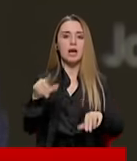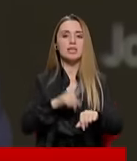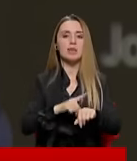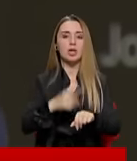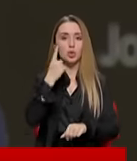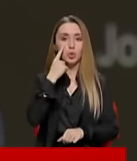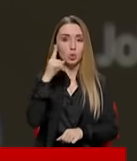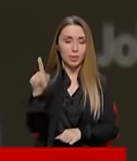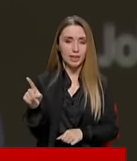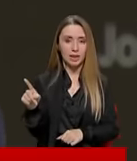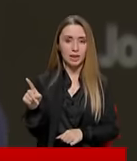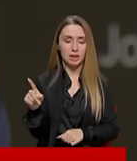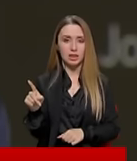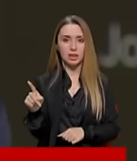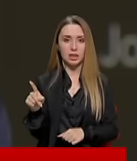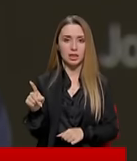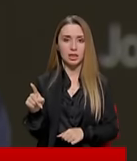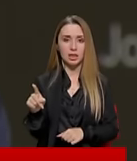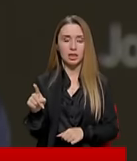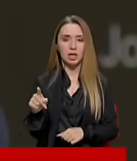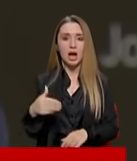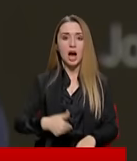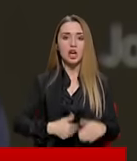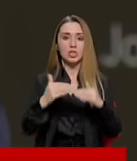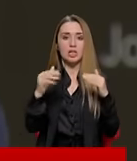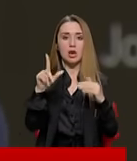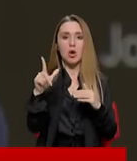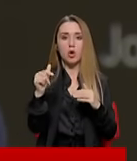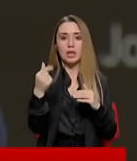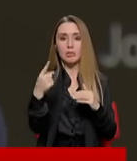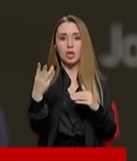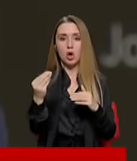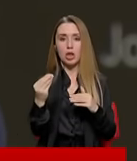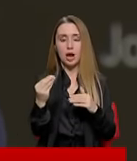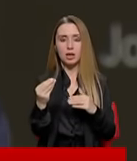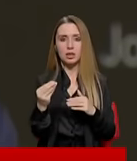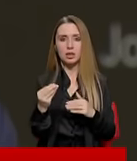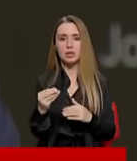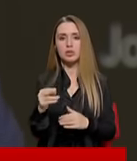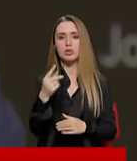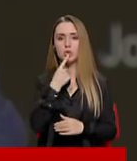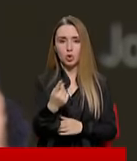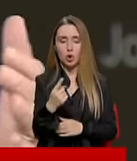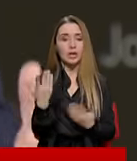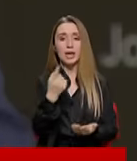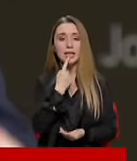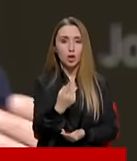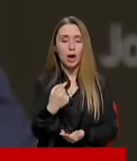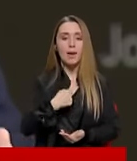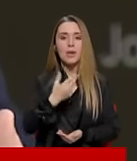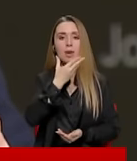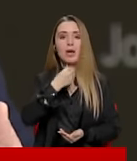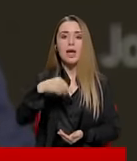hükümet Eee Açlık sınırını 16.000 lir olarak belirledi Yani diyor ki Eee benim